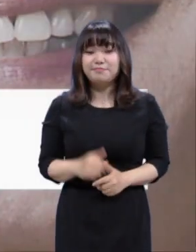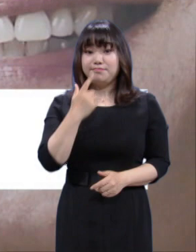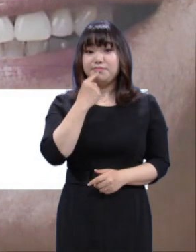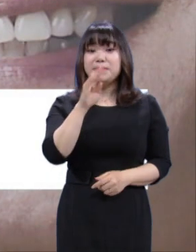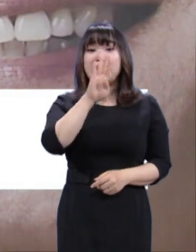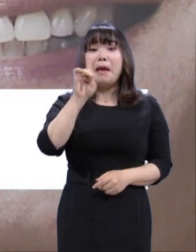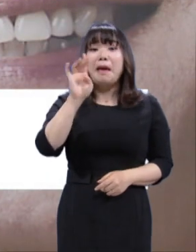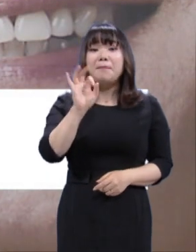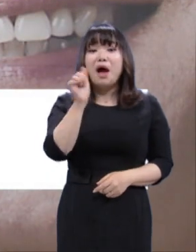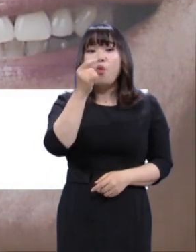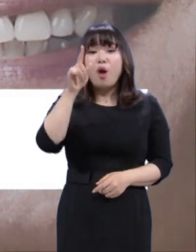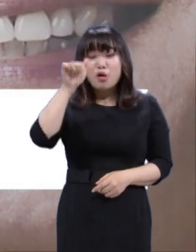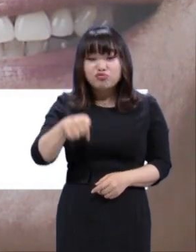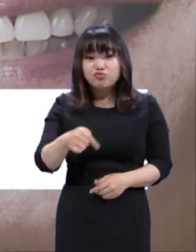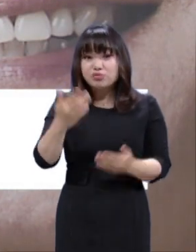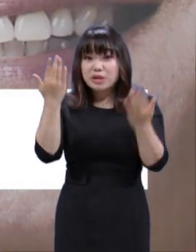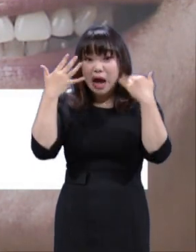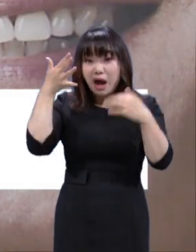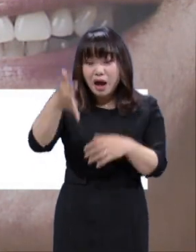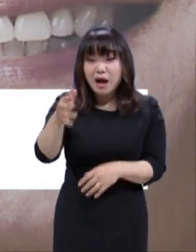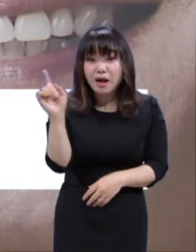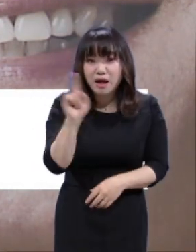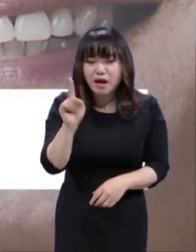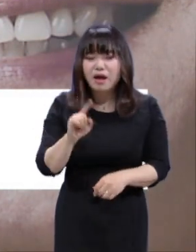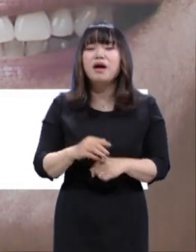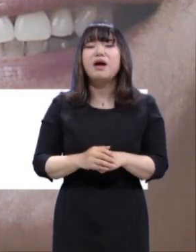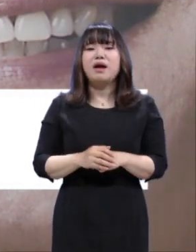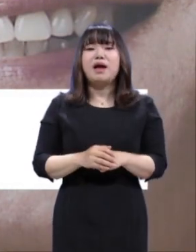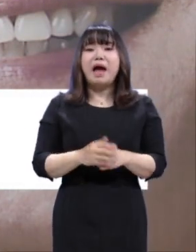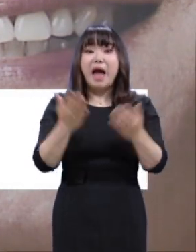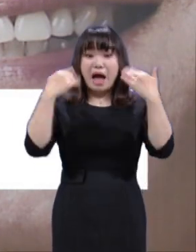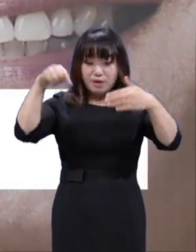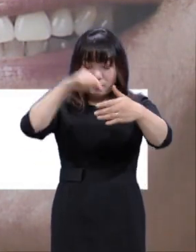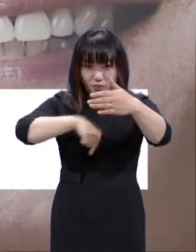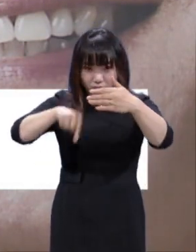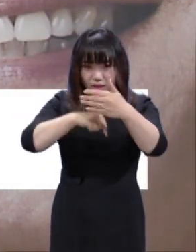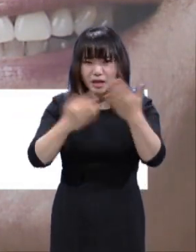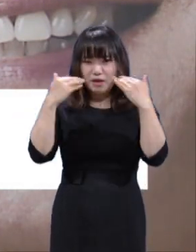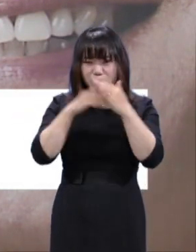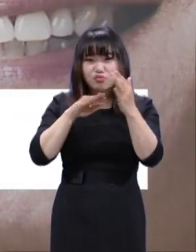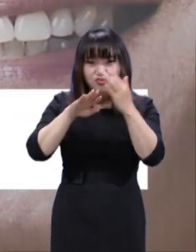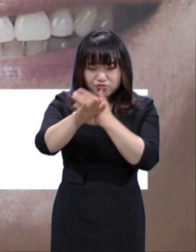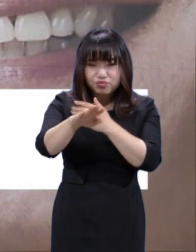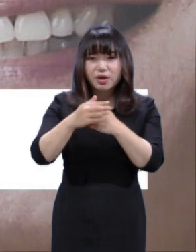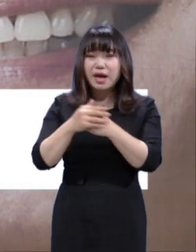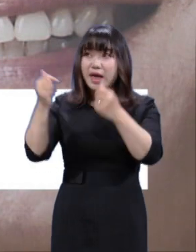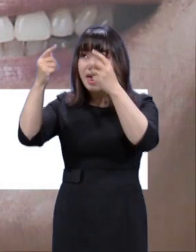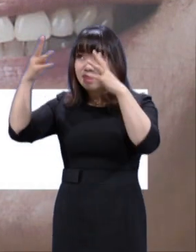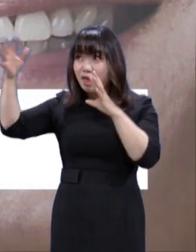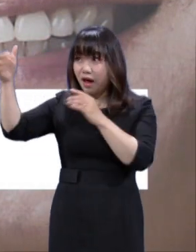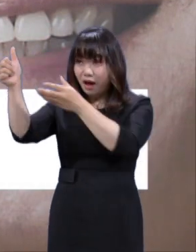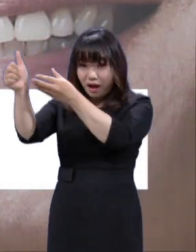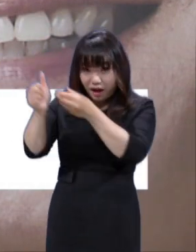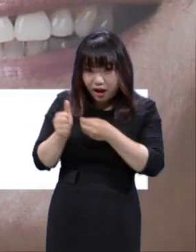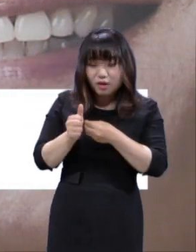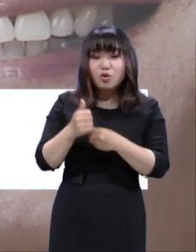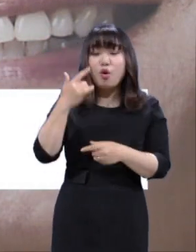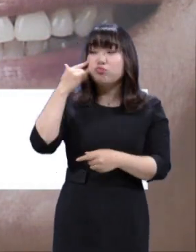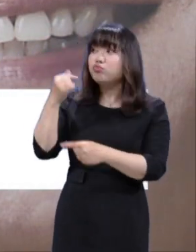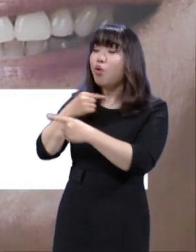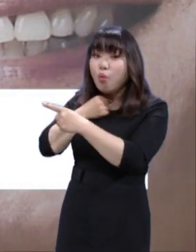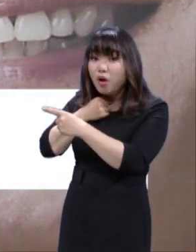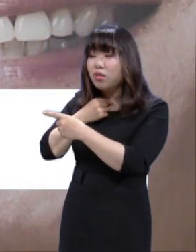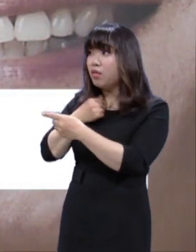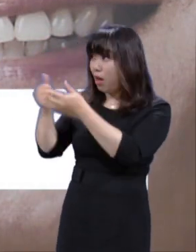방과 후 전문 학교라고 하는 시스템 속에서 모든 걸 받아들여서 대학의 자원도 이용하고 학부모들 중에 원하는